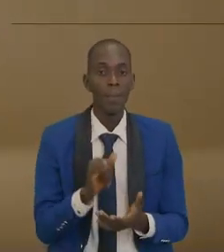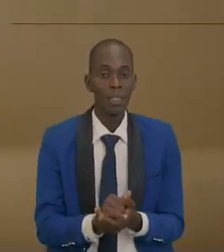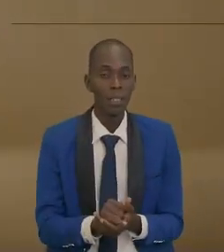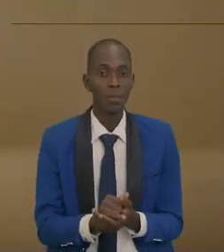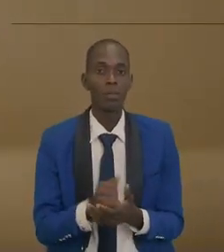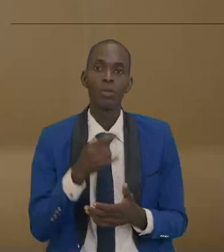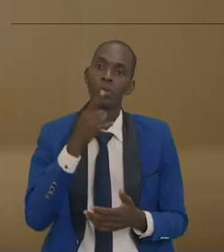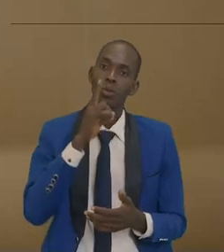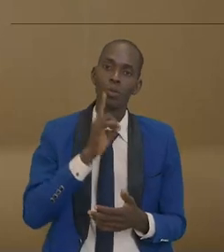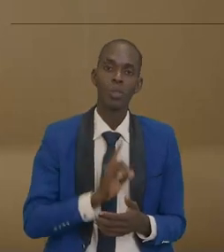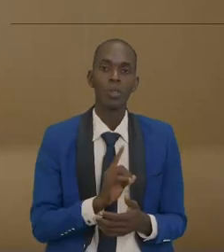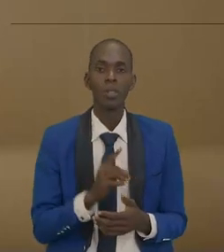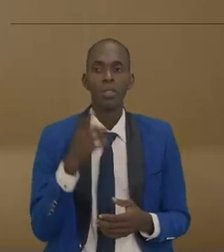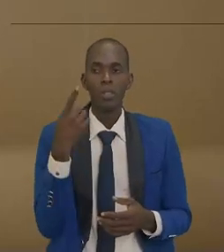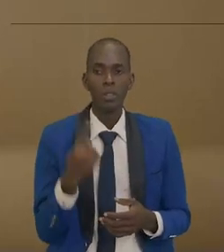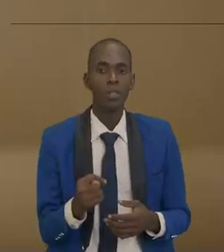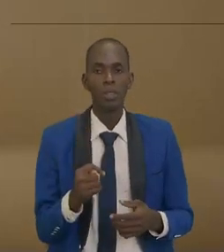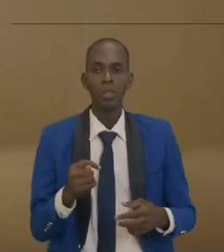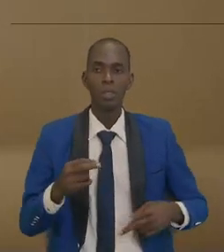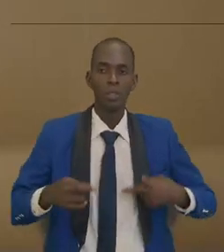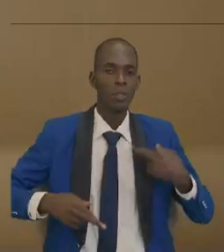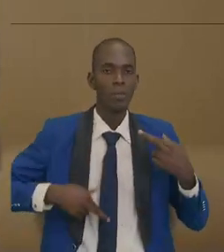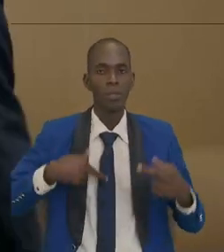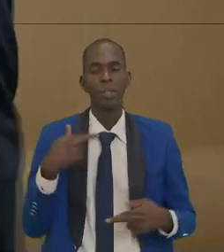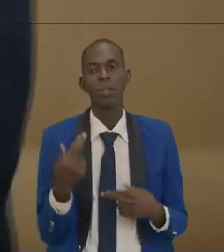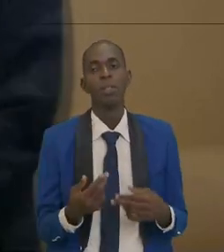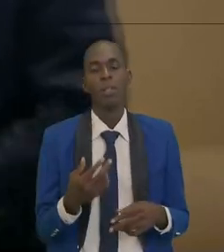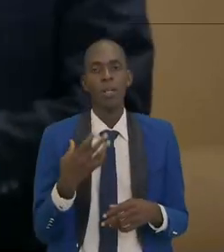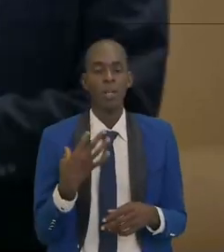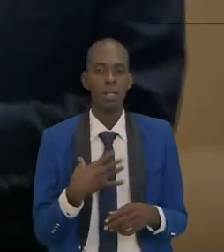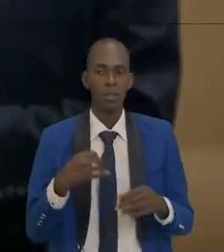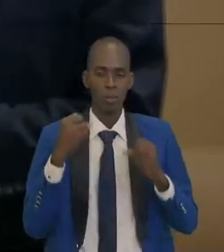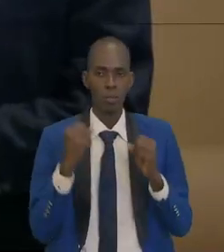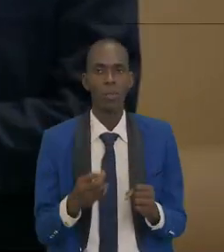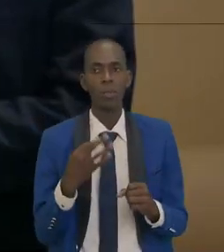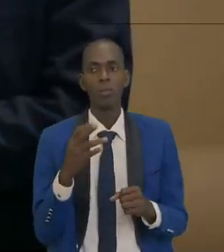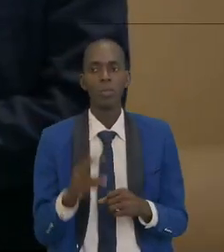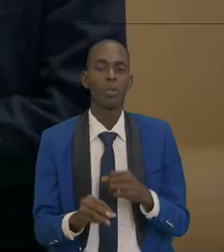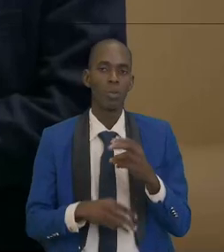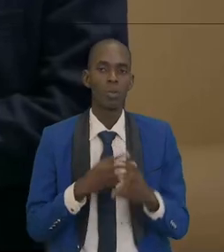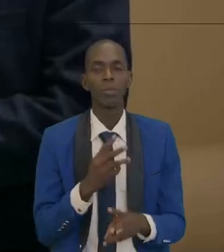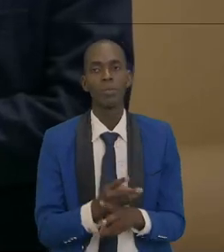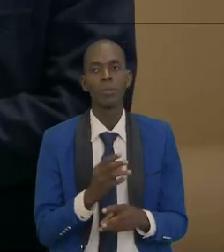qui a englouti le réveil et la puissance du monde.